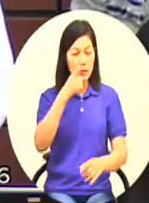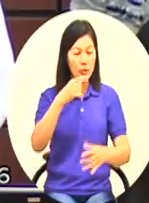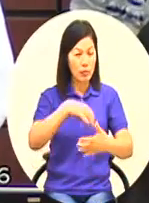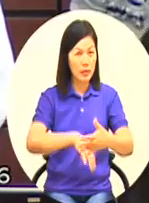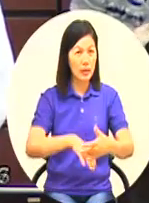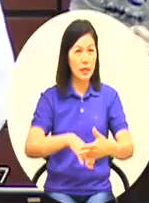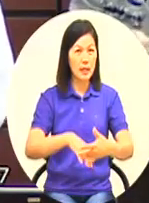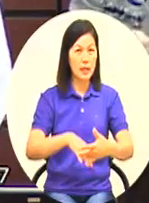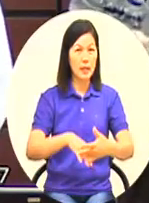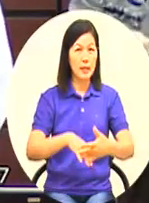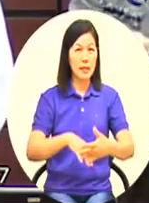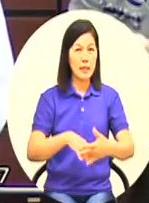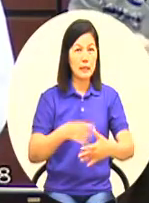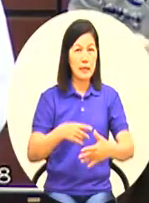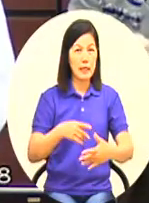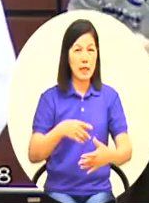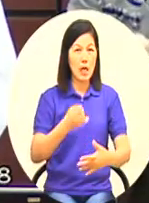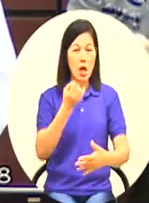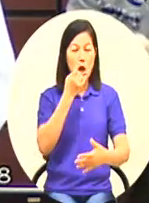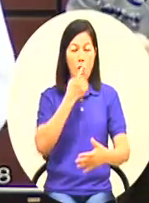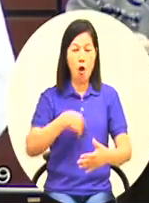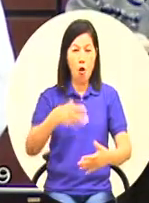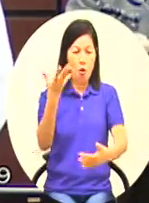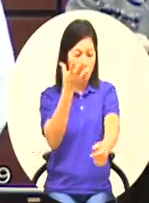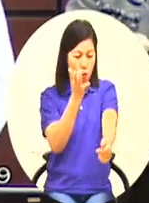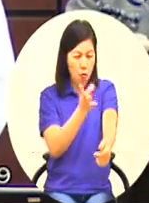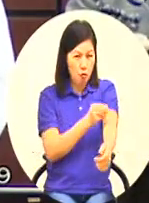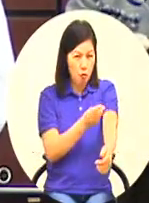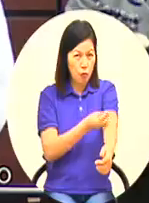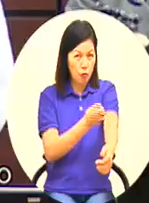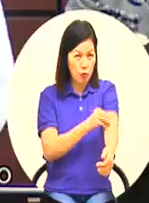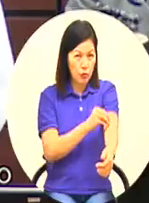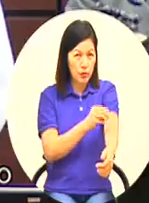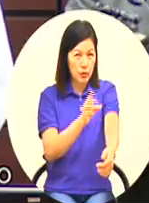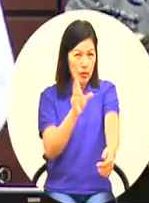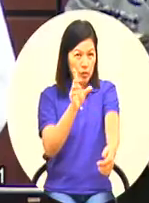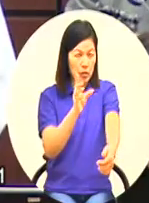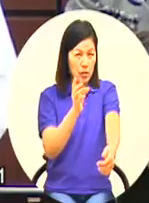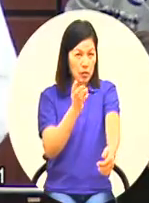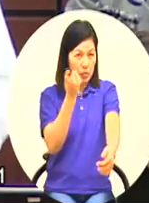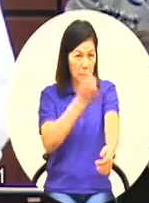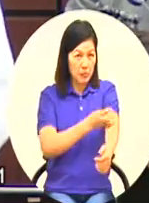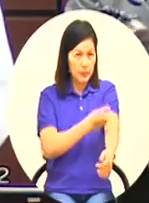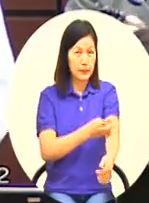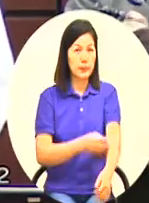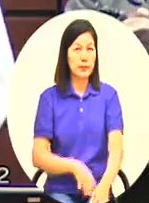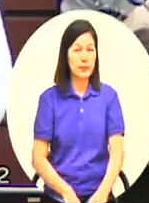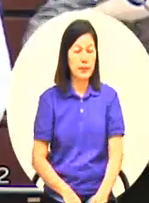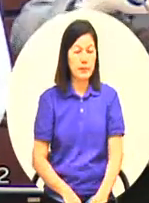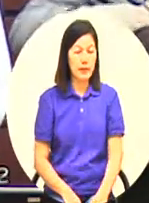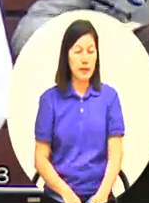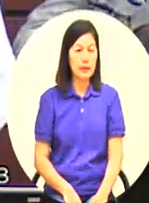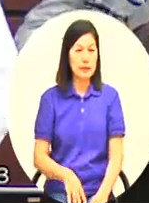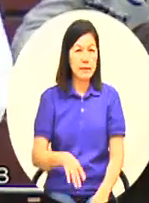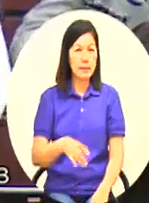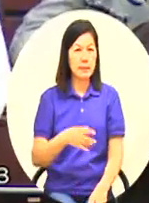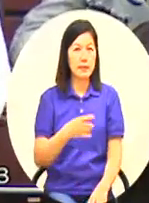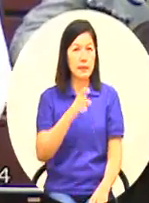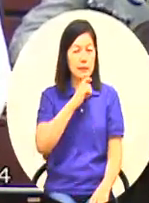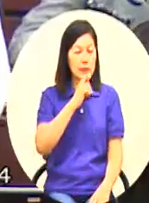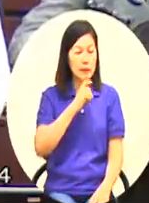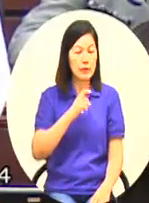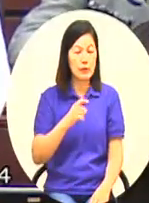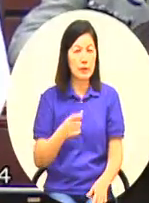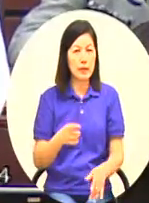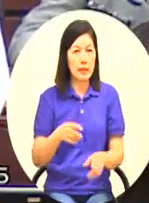要输血，好，那最主要6个月内有安全的性行为，不要使用保险套，那不要怀孕等等这些。 那支卡